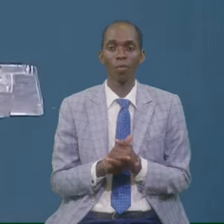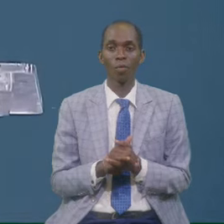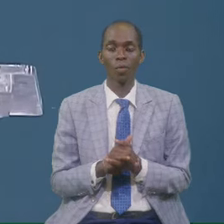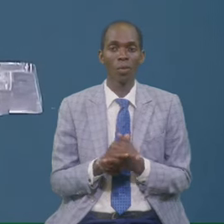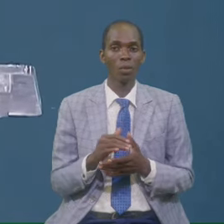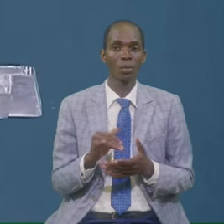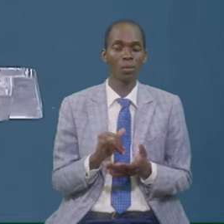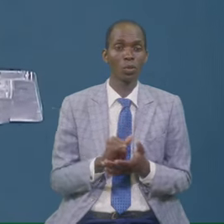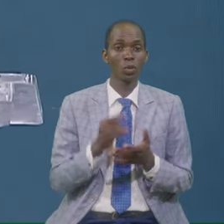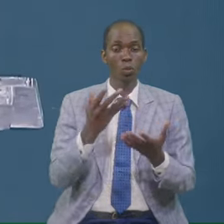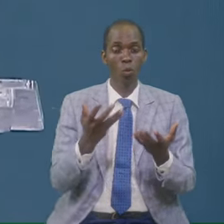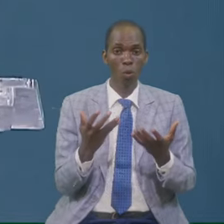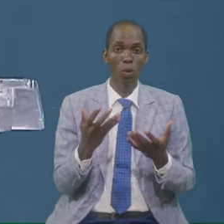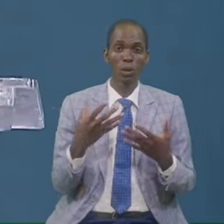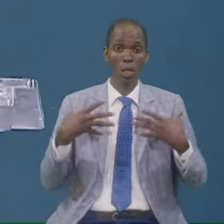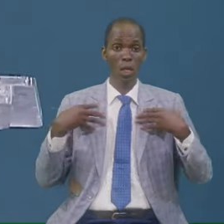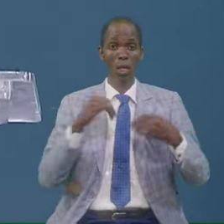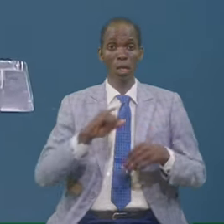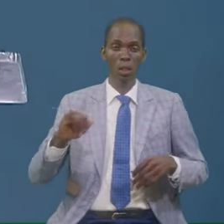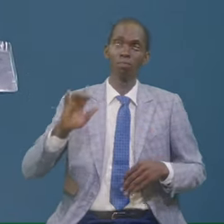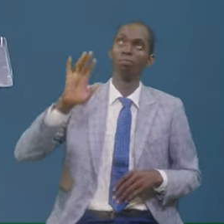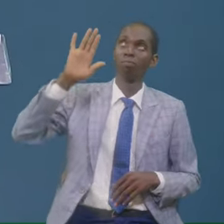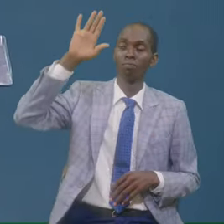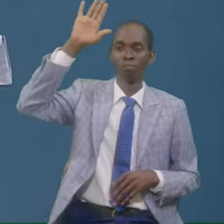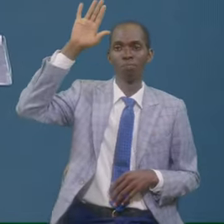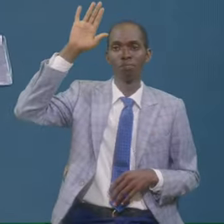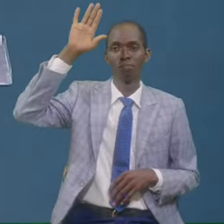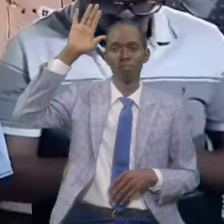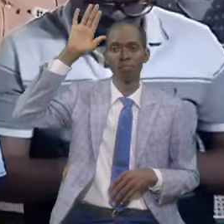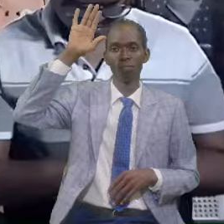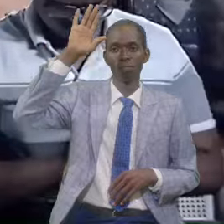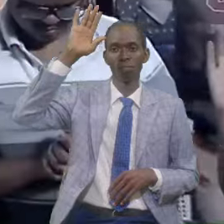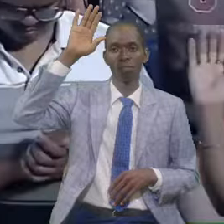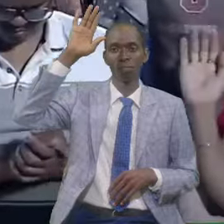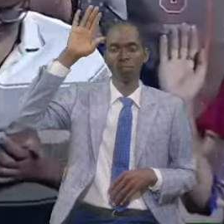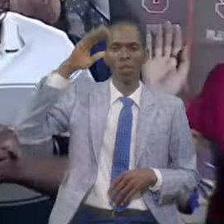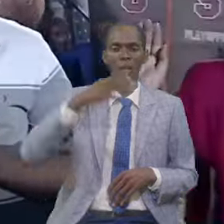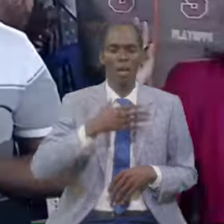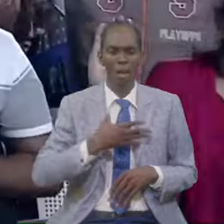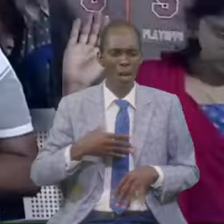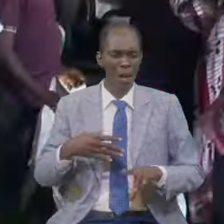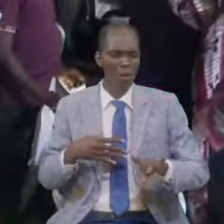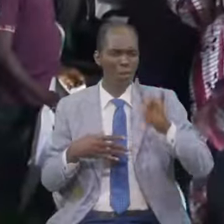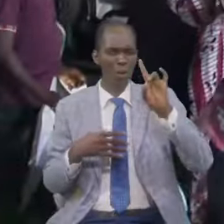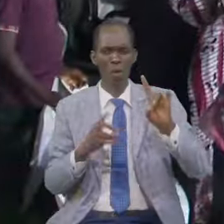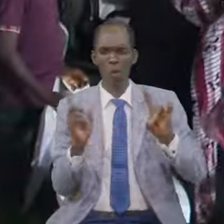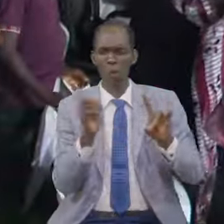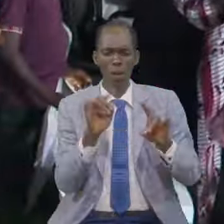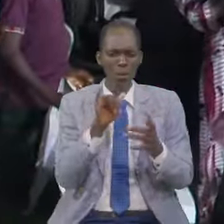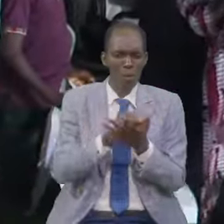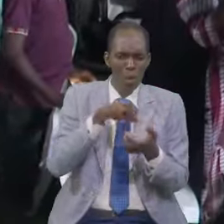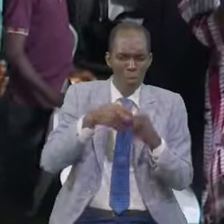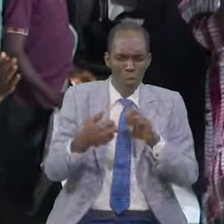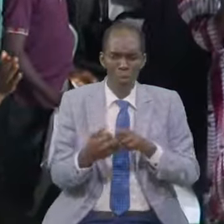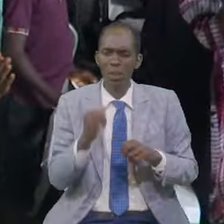up your hand. కనుక స్వస్థత కావాల్సిన వారు చేయి పైకి చాపండి. Identify that sickness and lay the other hand there. ఆ రోగం